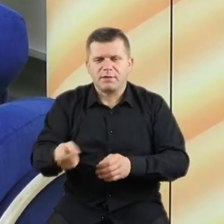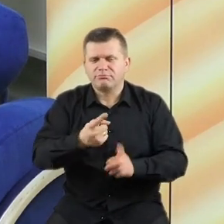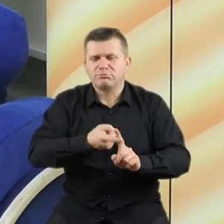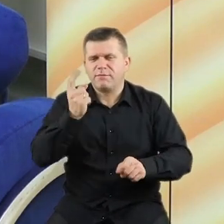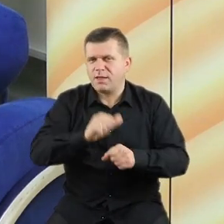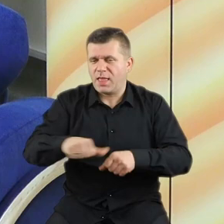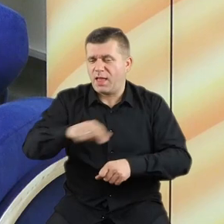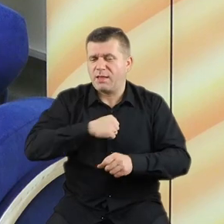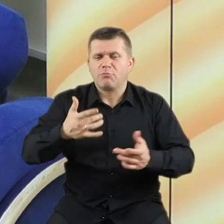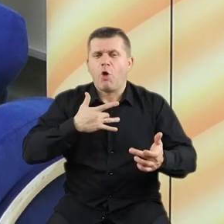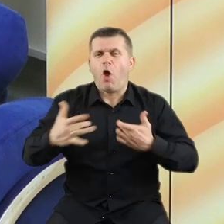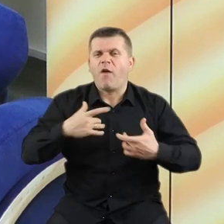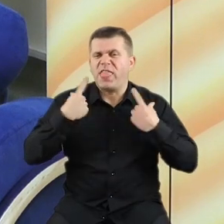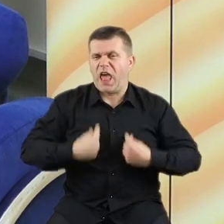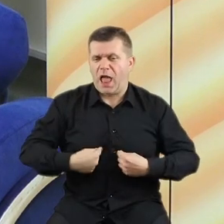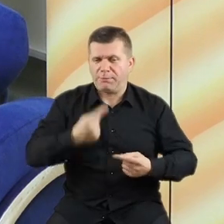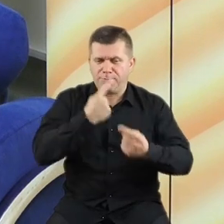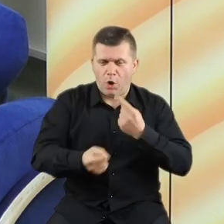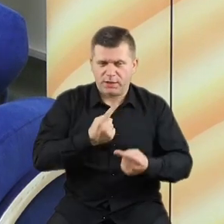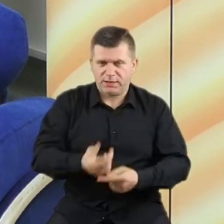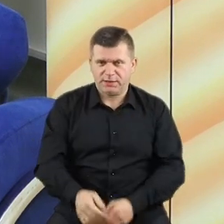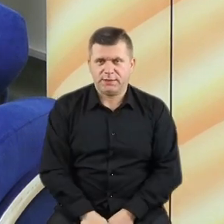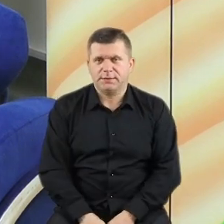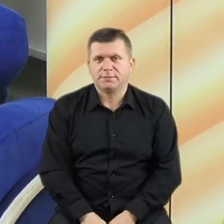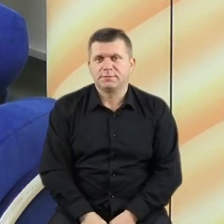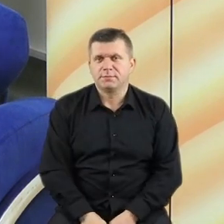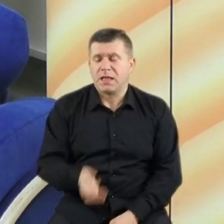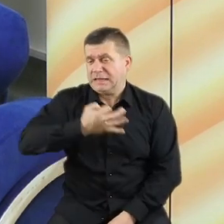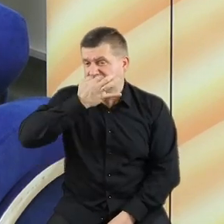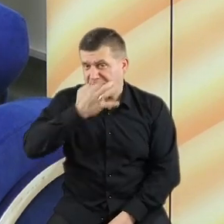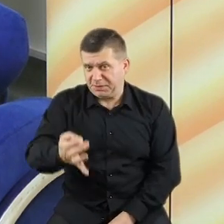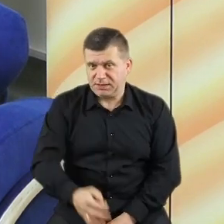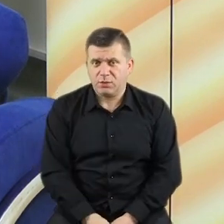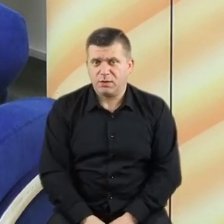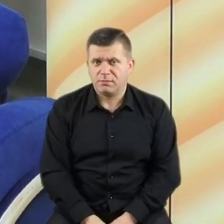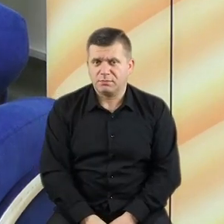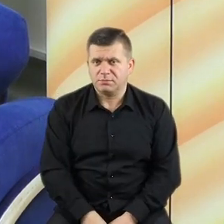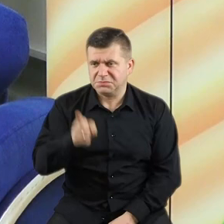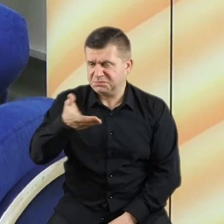zasypiemy, to tak naprawdę jesteśmy ofiarami polityki i z jednej i z drugiej strony. Więc zapytałam ją, czy